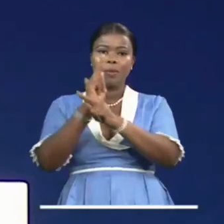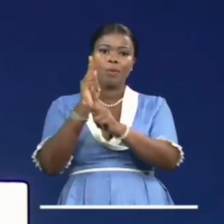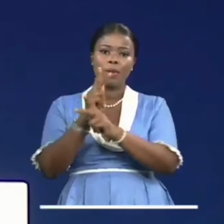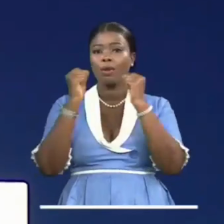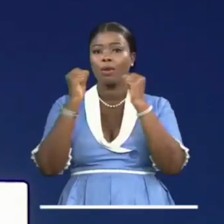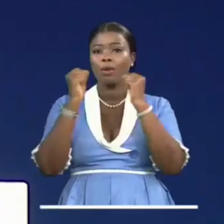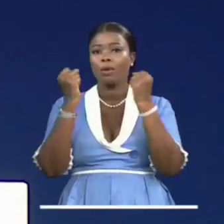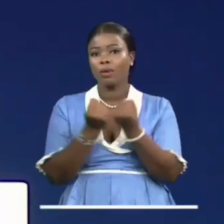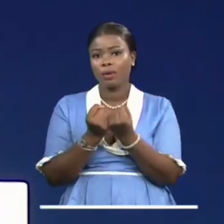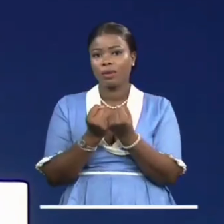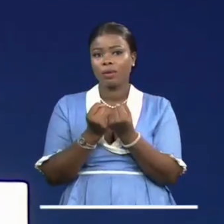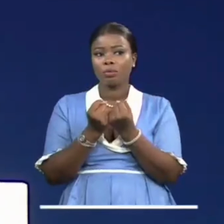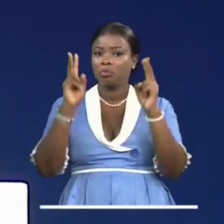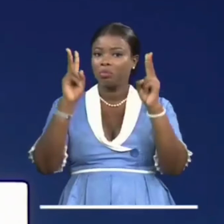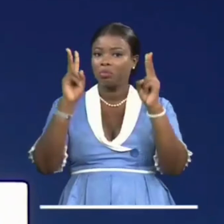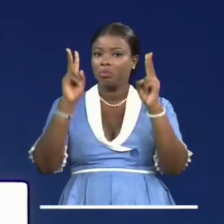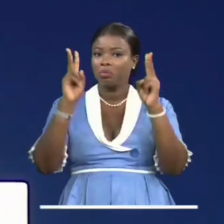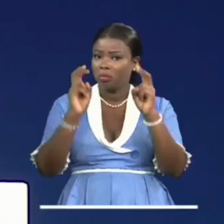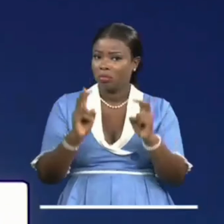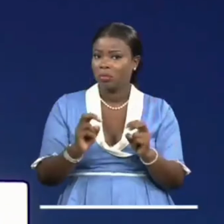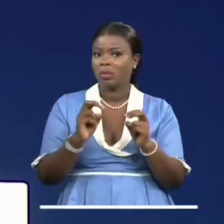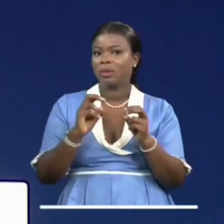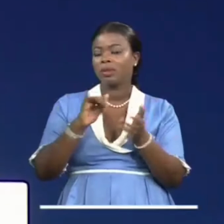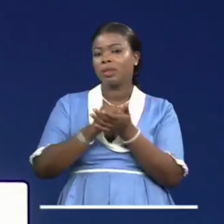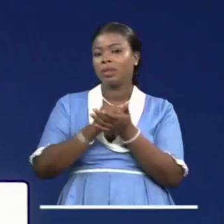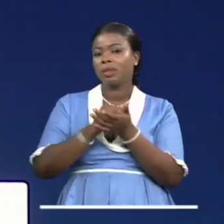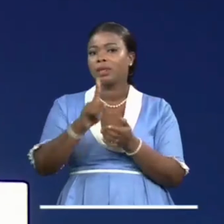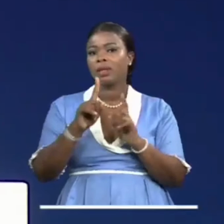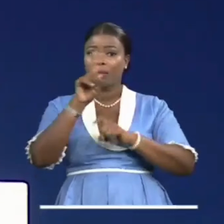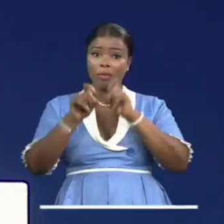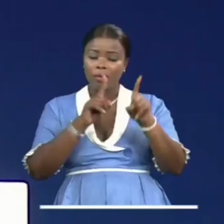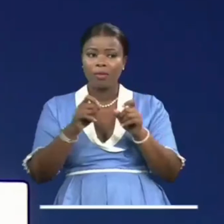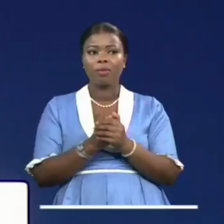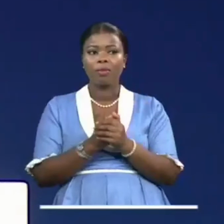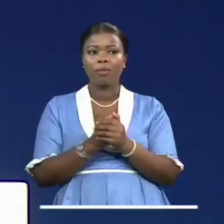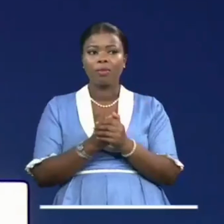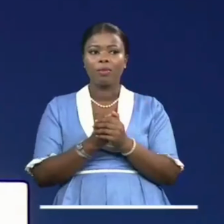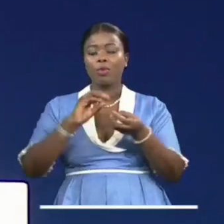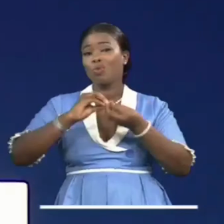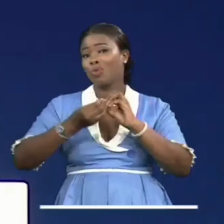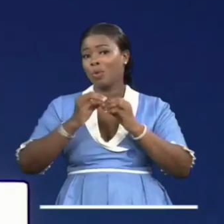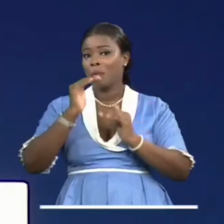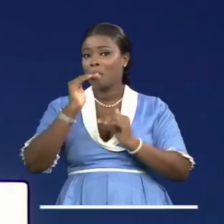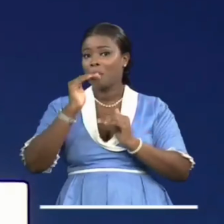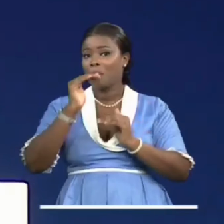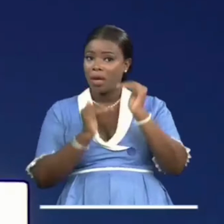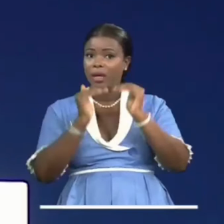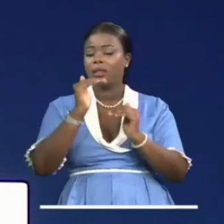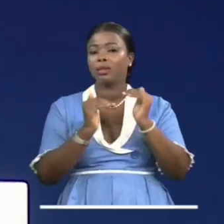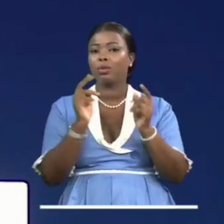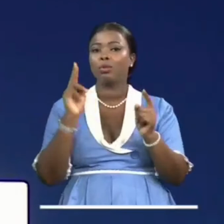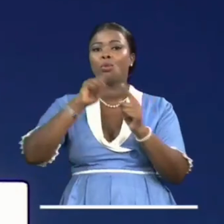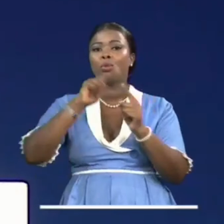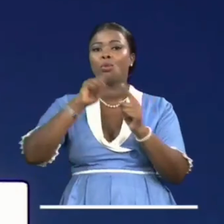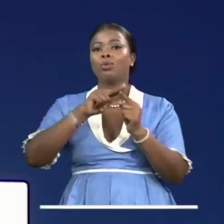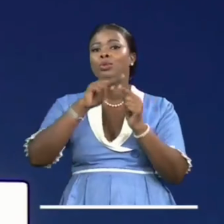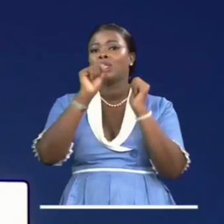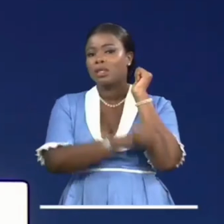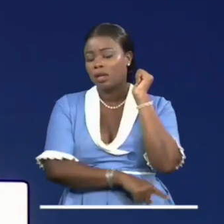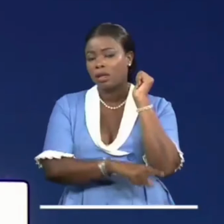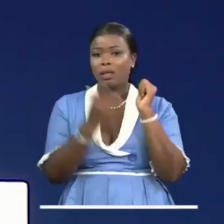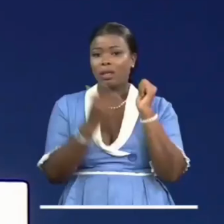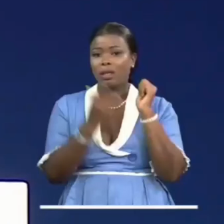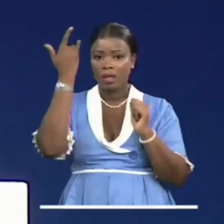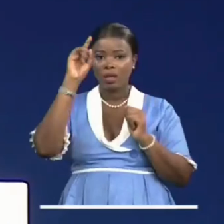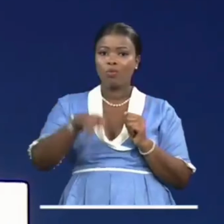examiner cette question cela suffit pour apprécier le problème d'équité sociale au Sénégal il faut juste travailler